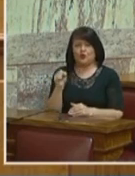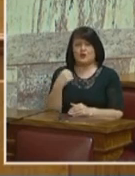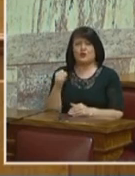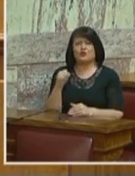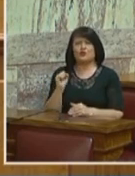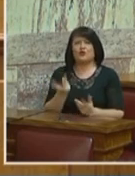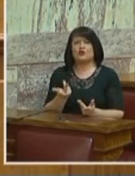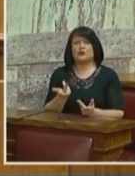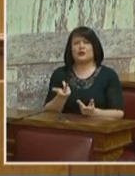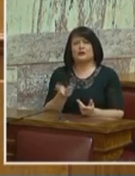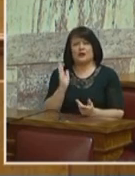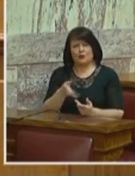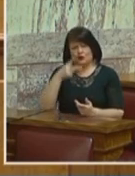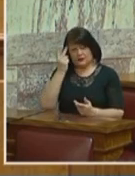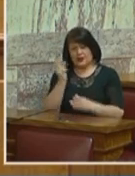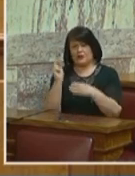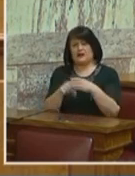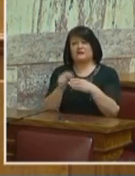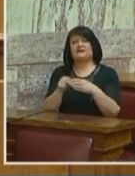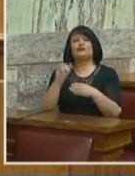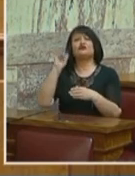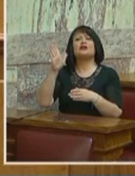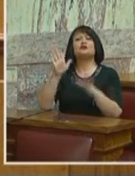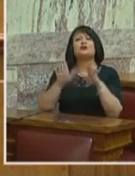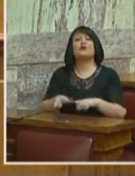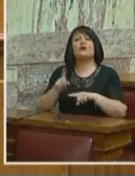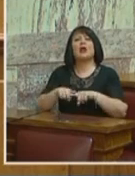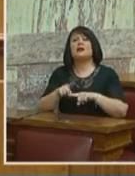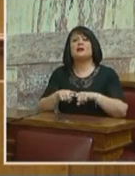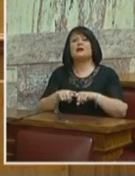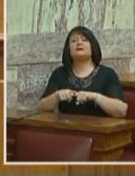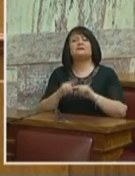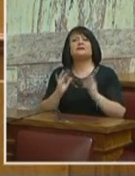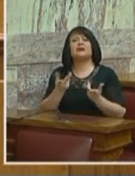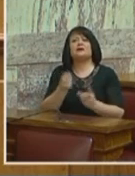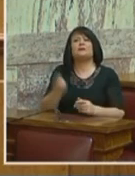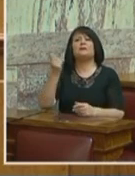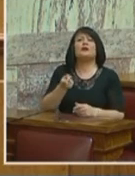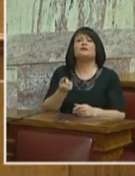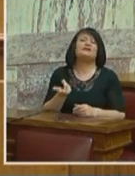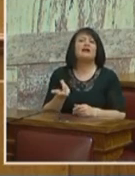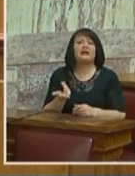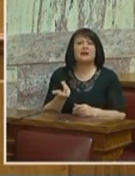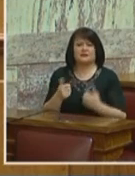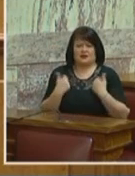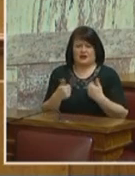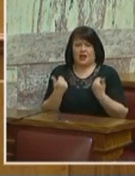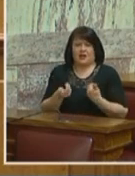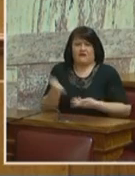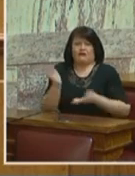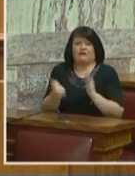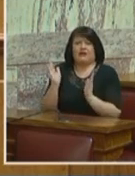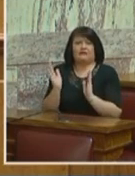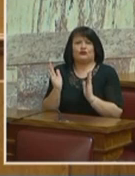δυνατότητα ψήφου στους Έλληνες, ειδικά σε αυτούς που έφυγαν τα τελευταία χρόνια. Στην πλειονότητά τους είναι νέοι άνθρωποι και